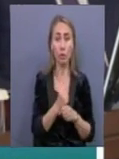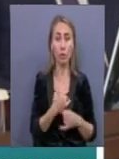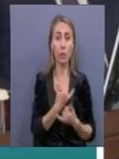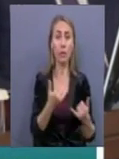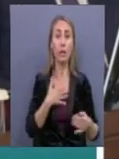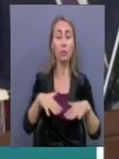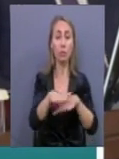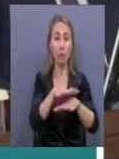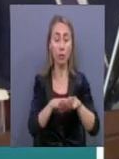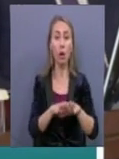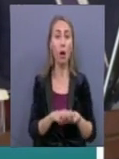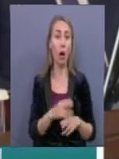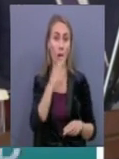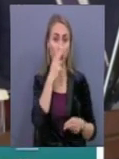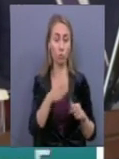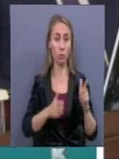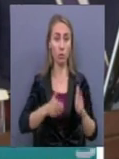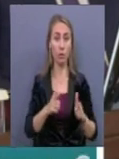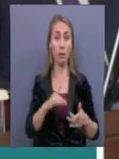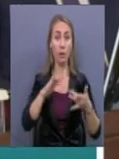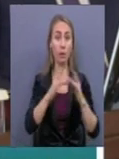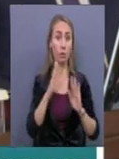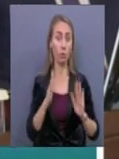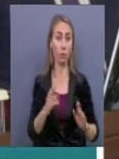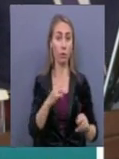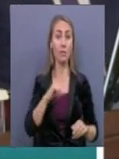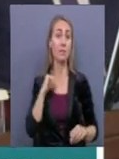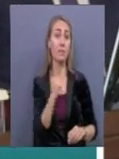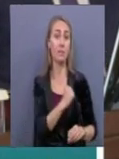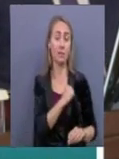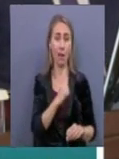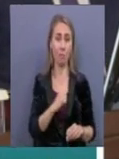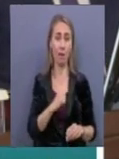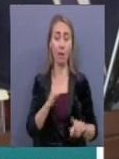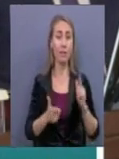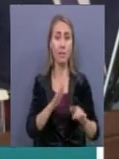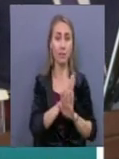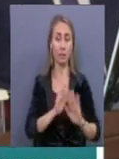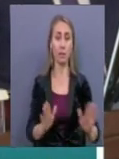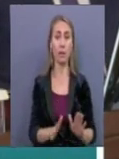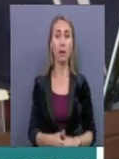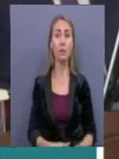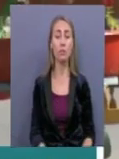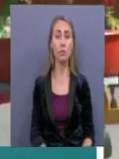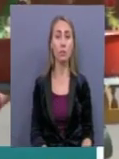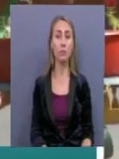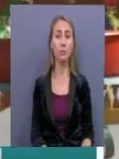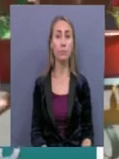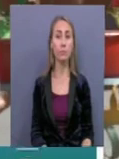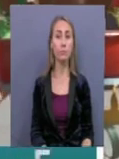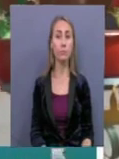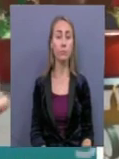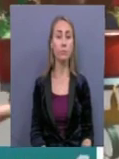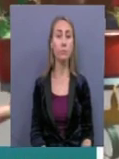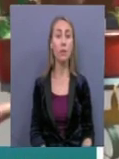Оны істедік, мұны қолға алдық дейсіздер. Ал іс жүзінде біздің жұмыстың көшедегі көрсеткіші мынадай. Шұғыл шара қолданыңыздар. Табиғат